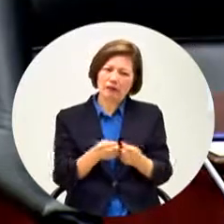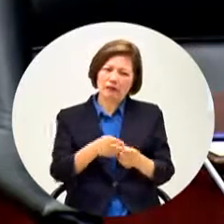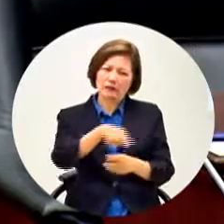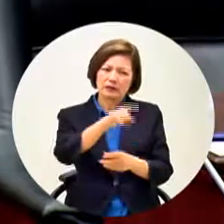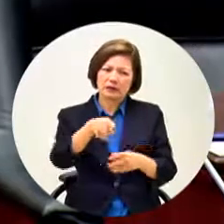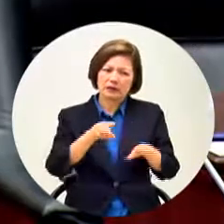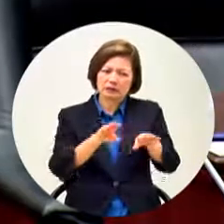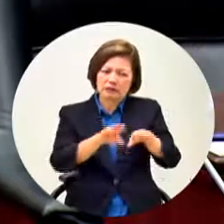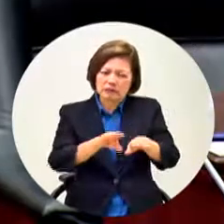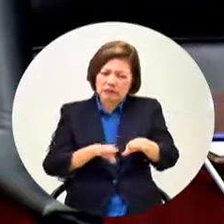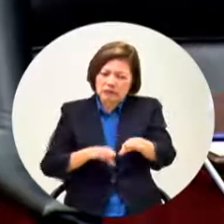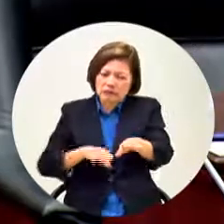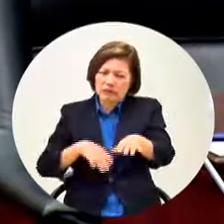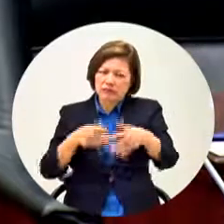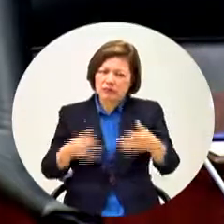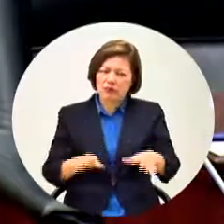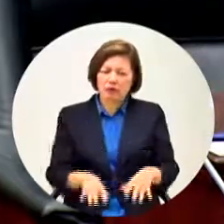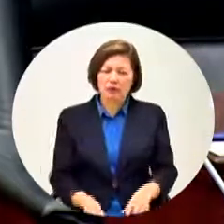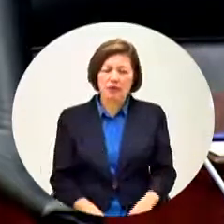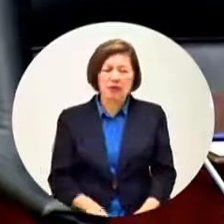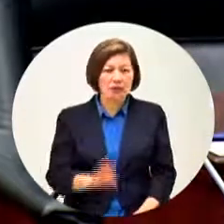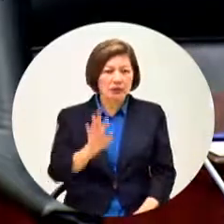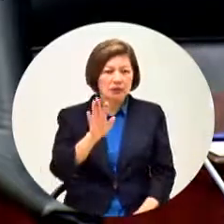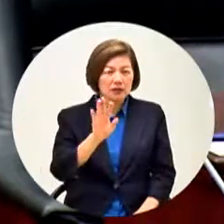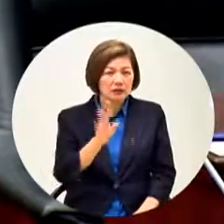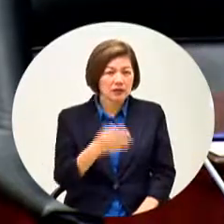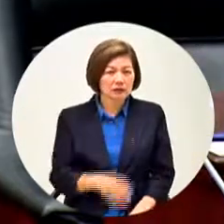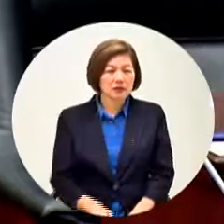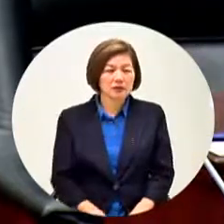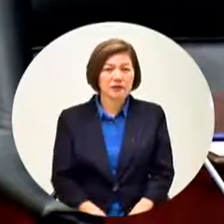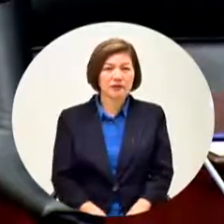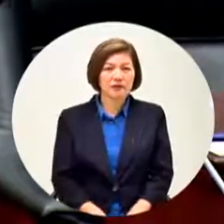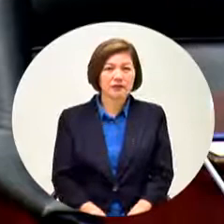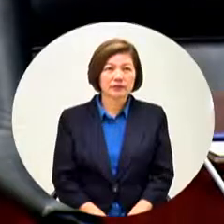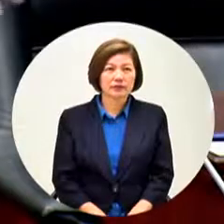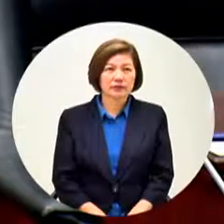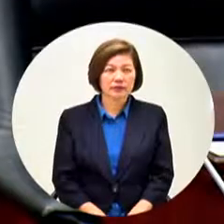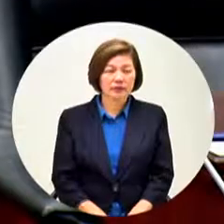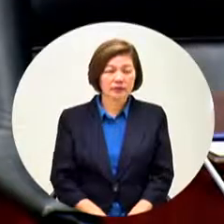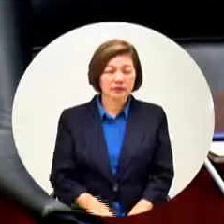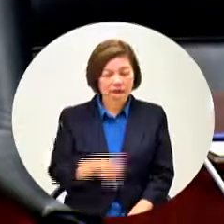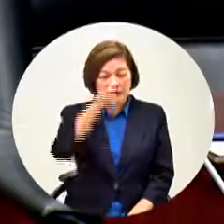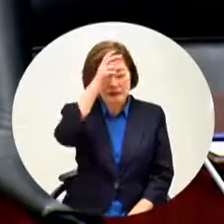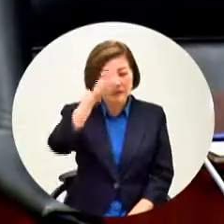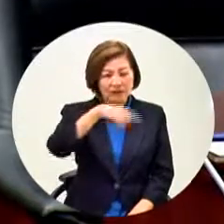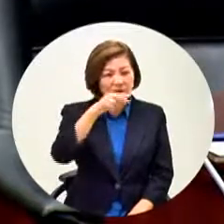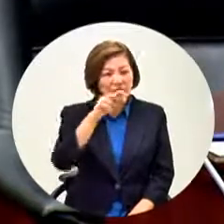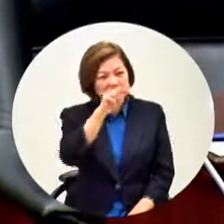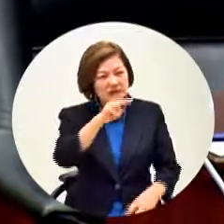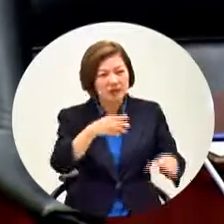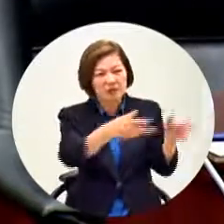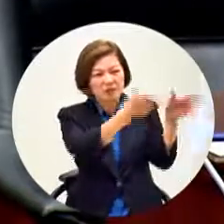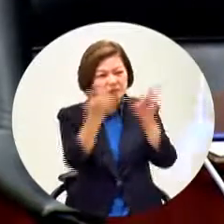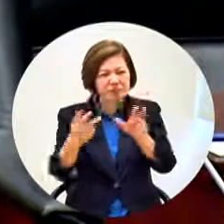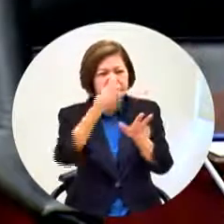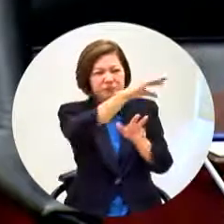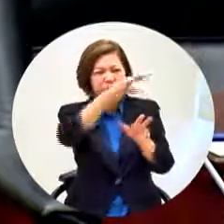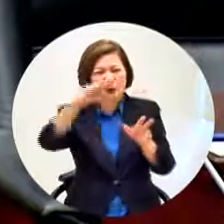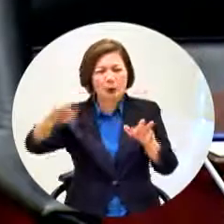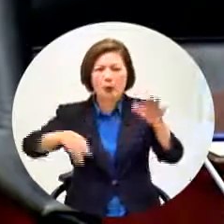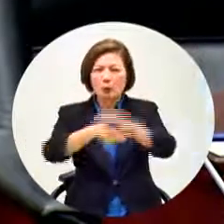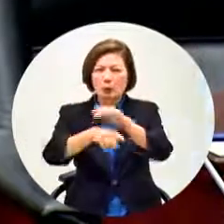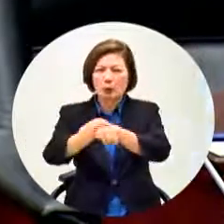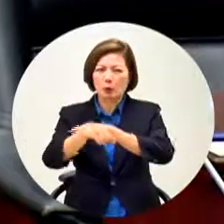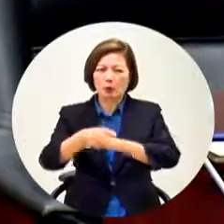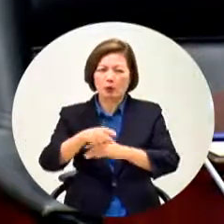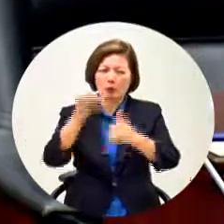是伊袂体谅讲，伊唔知影人边仔人厝拢中水，所以甲个车开起来遐，一定检